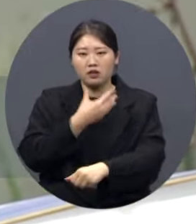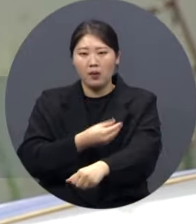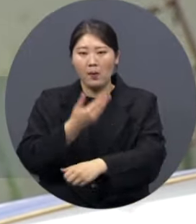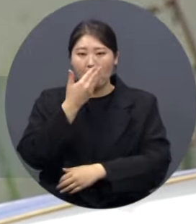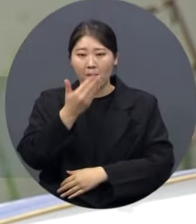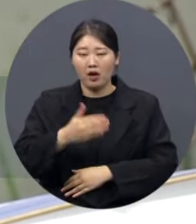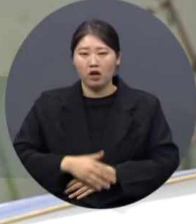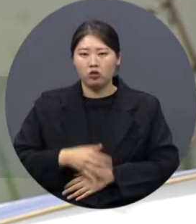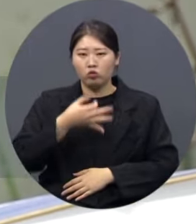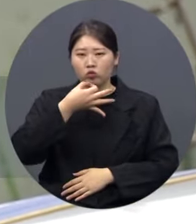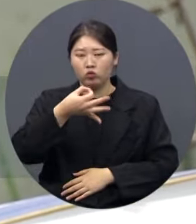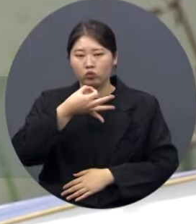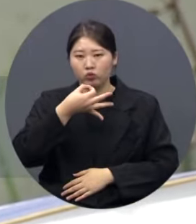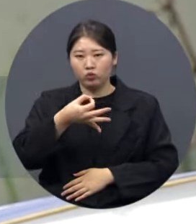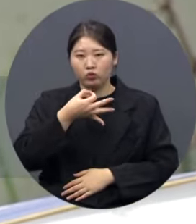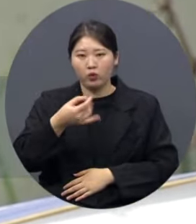시작.